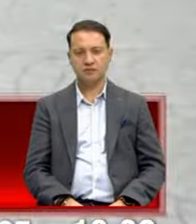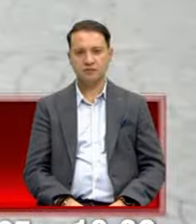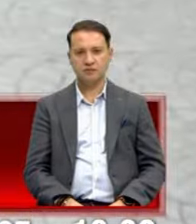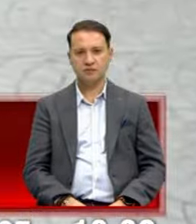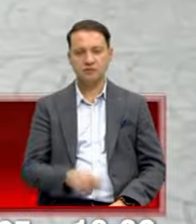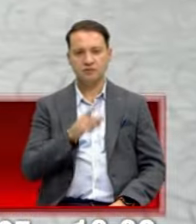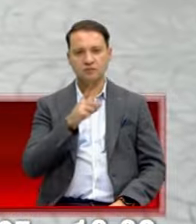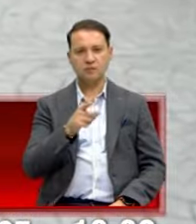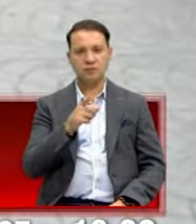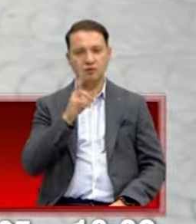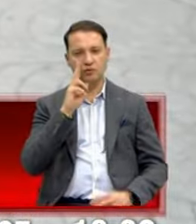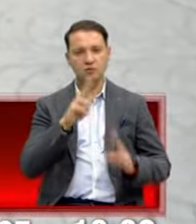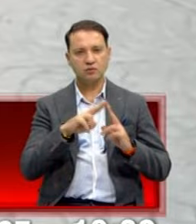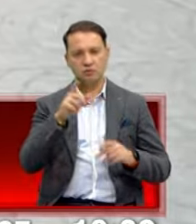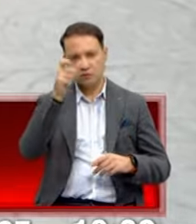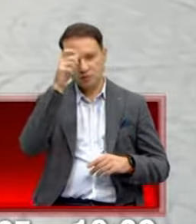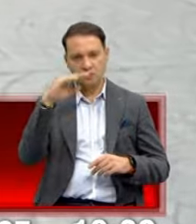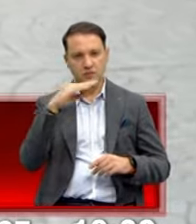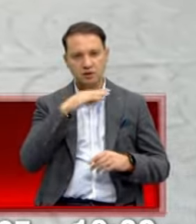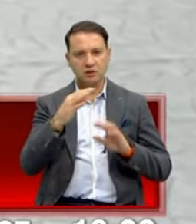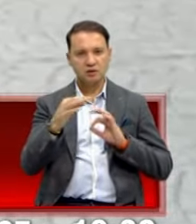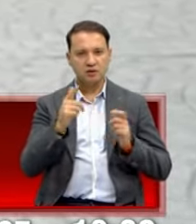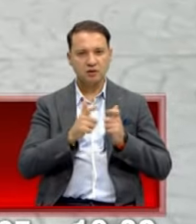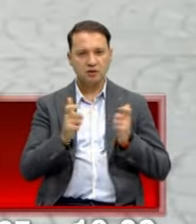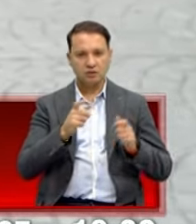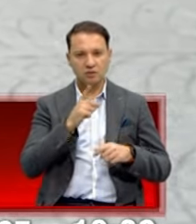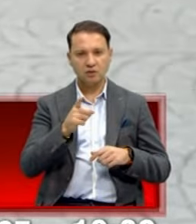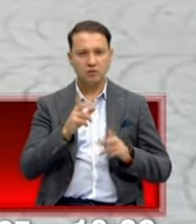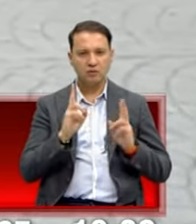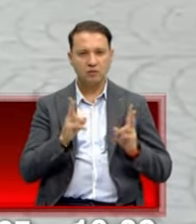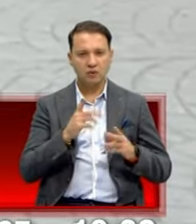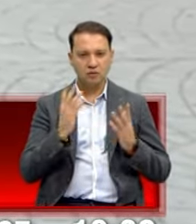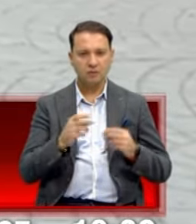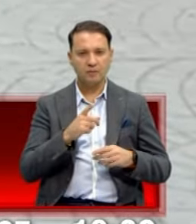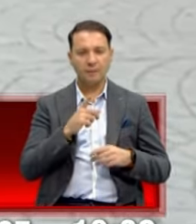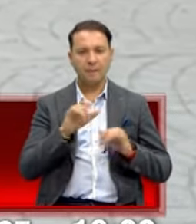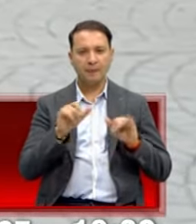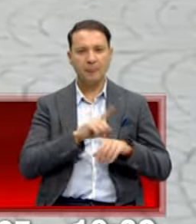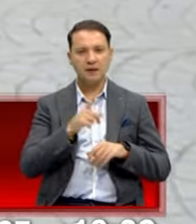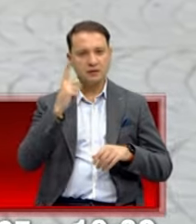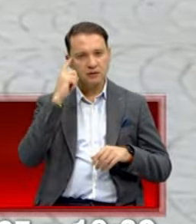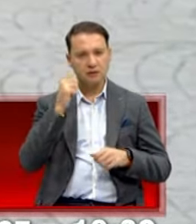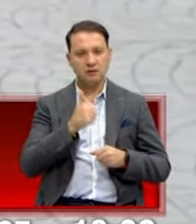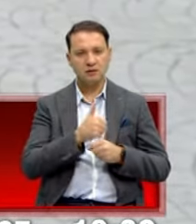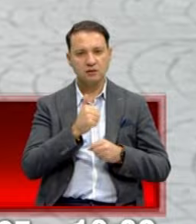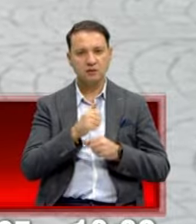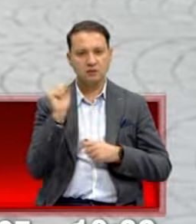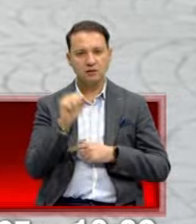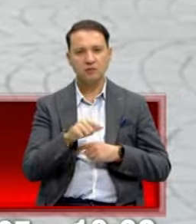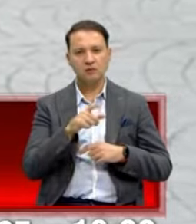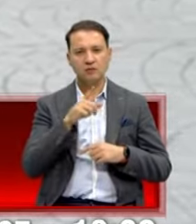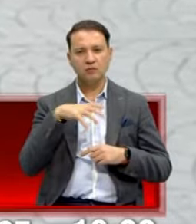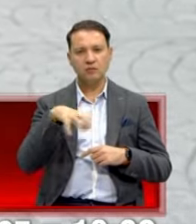Bu görüşmede Türkiye-Mısır ilişkilerinin geliştirilmesi, normalleşme, aynı zamanda İsrail'in Gazze'ye saldırıları